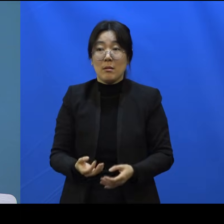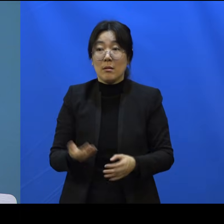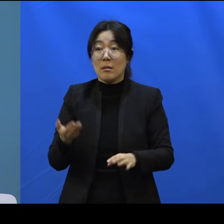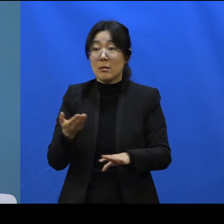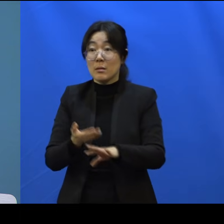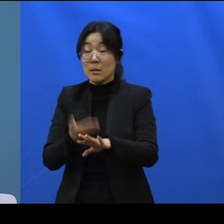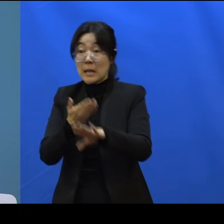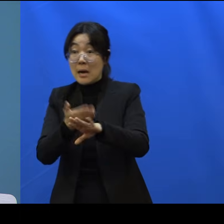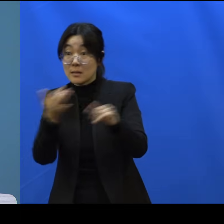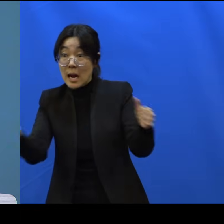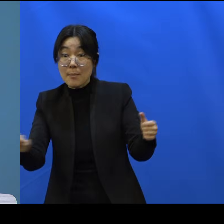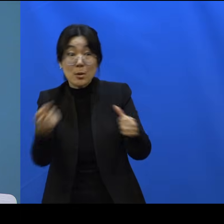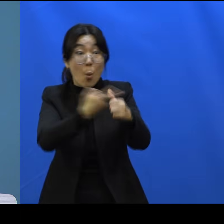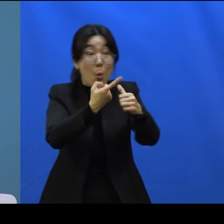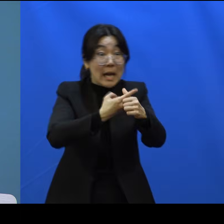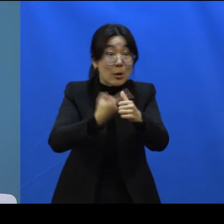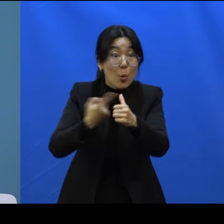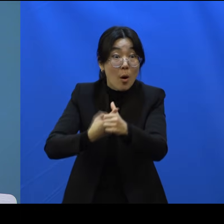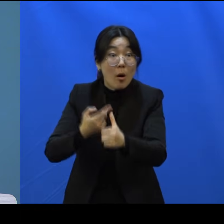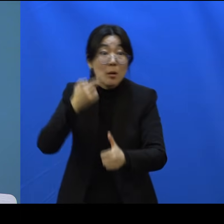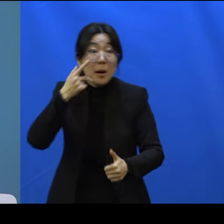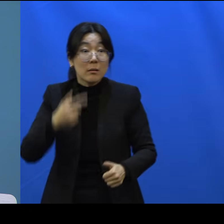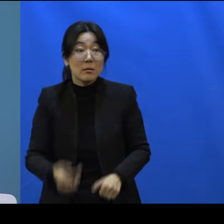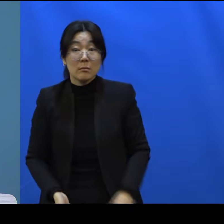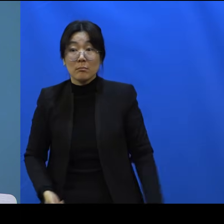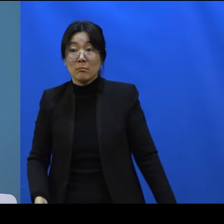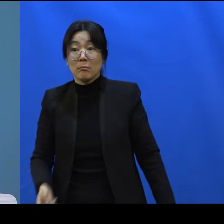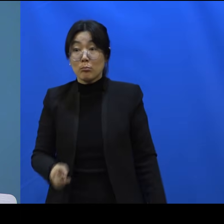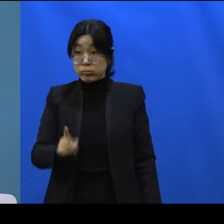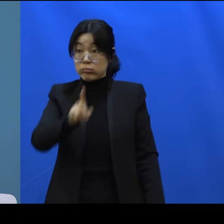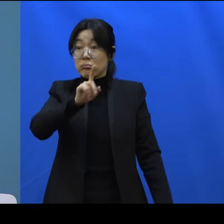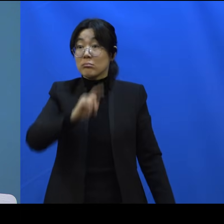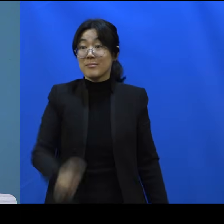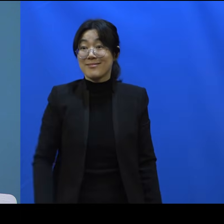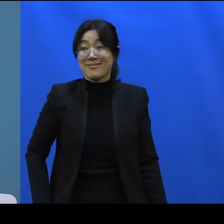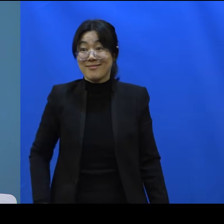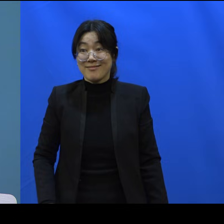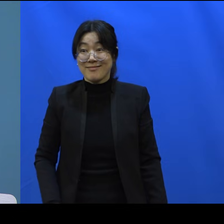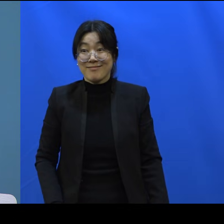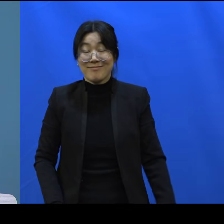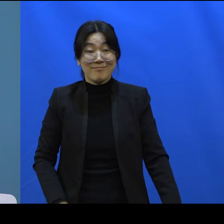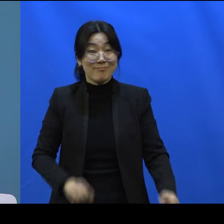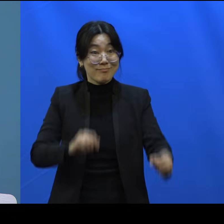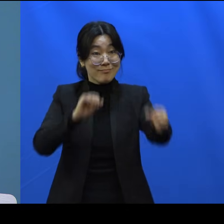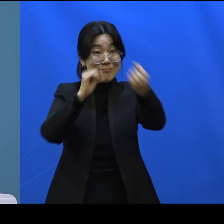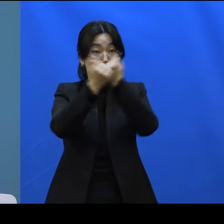여러분, 누가 막 비난하는데 왜 상처받아요? 비난하는 것보다 내가 훨씬 더 문제가 많은데.